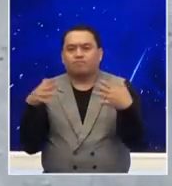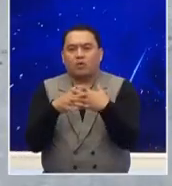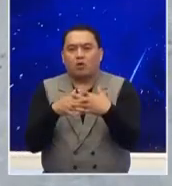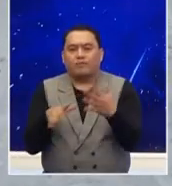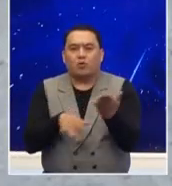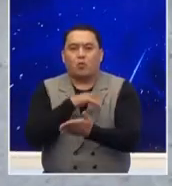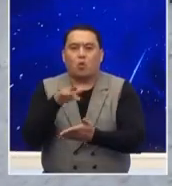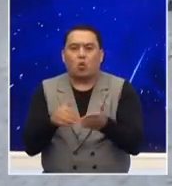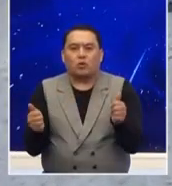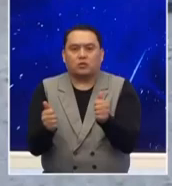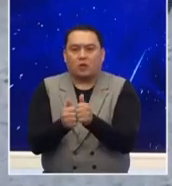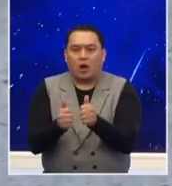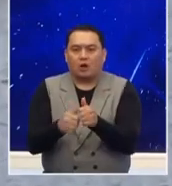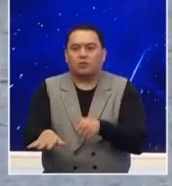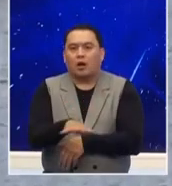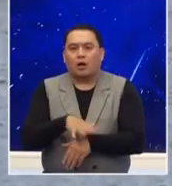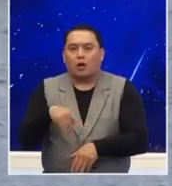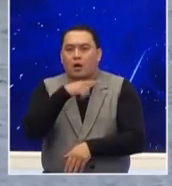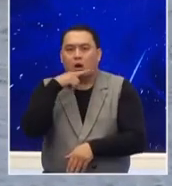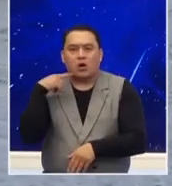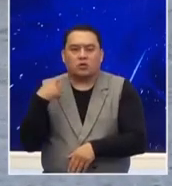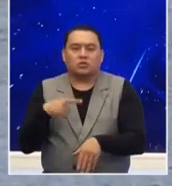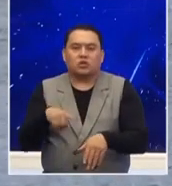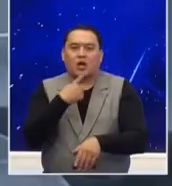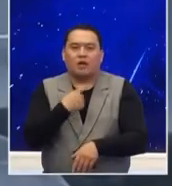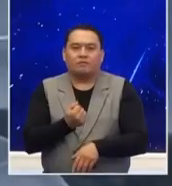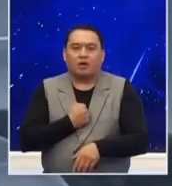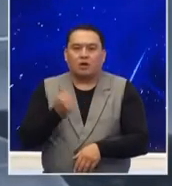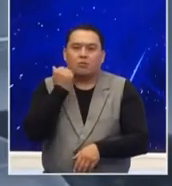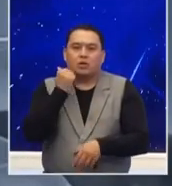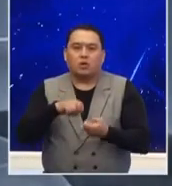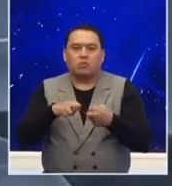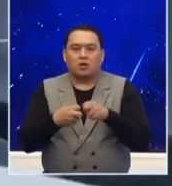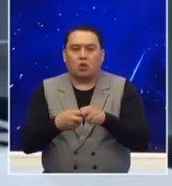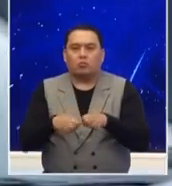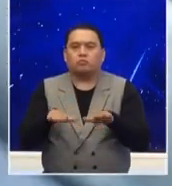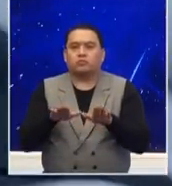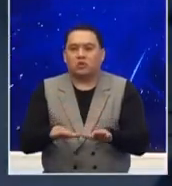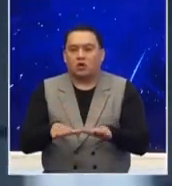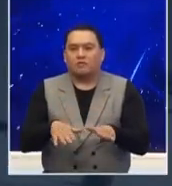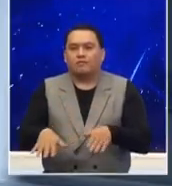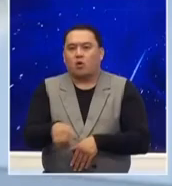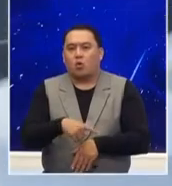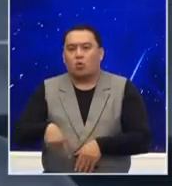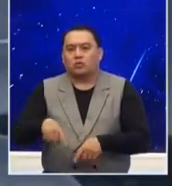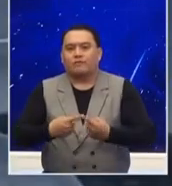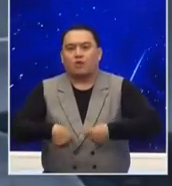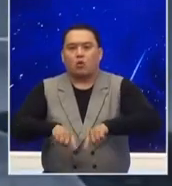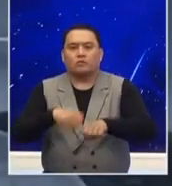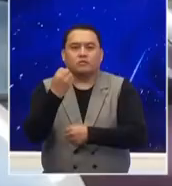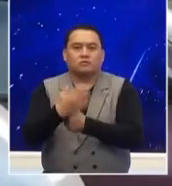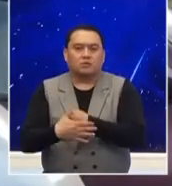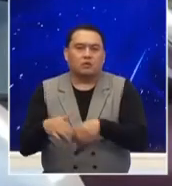прямо к городу. Теперь здесь расположатся российские миротворцы. Москва планирует разместить в Степанакерте межведомственный гуманитарный